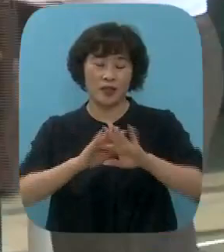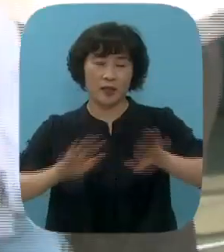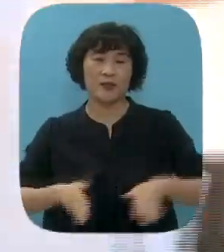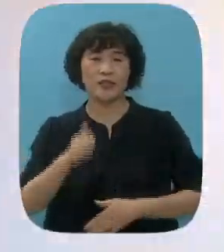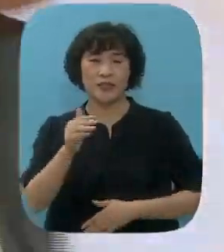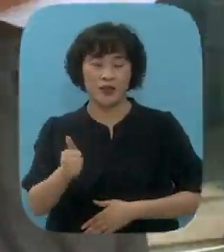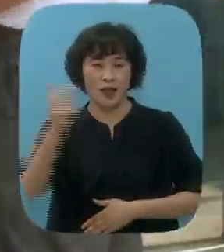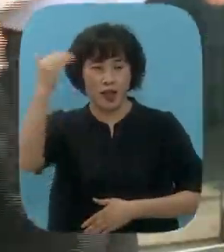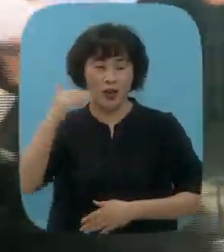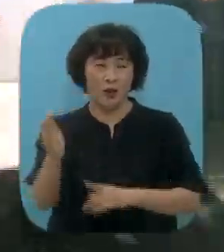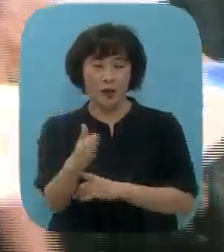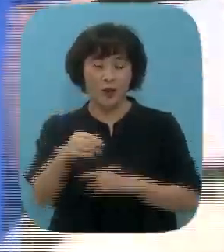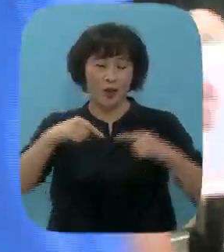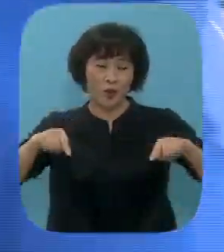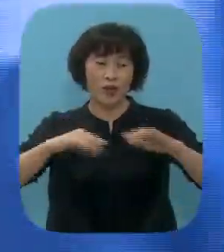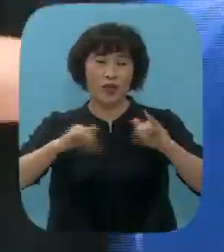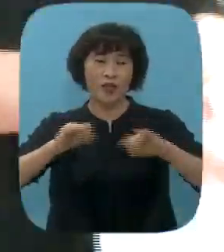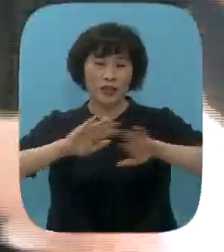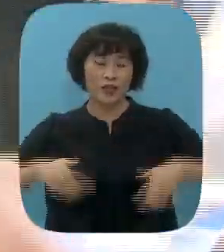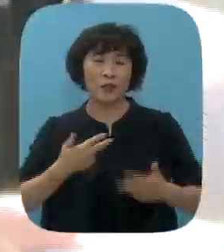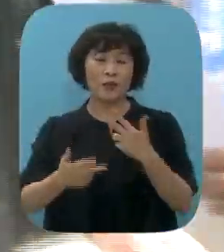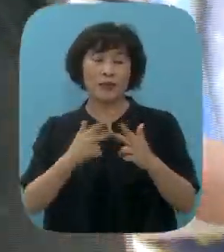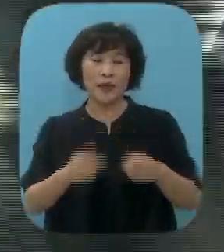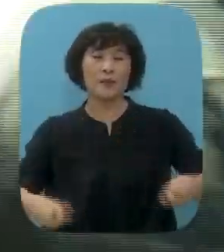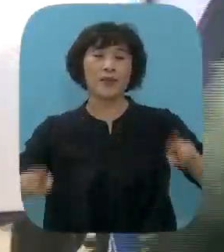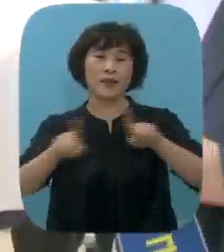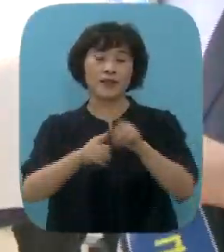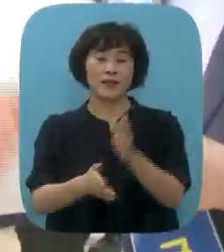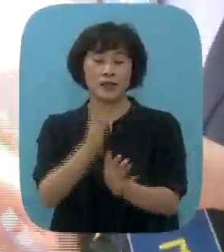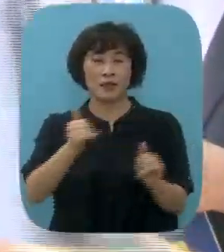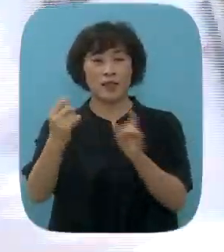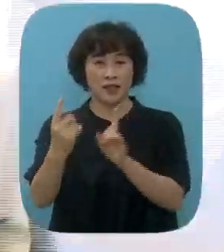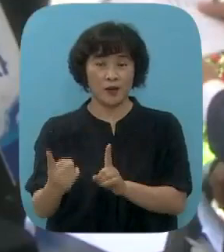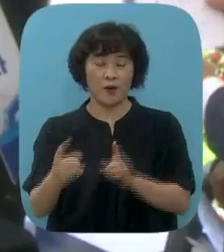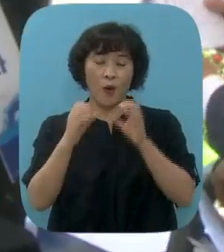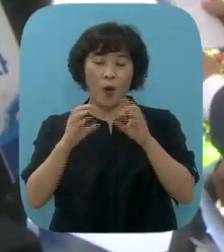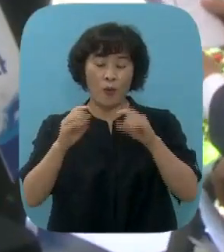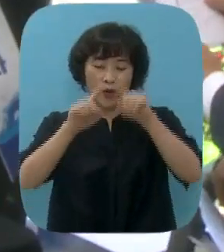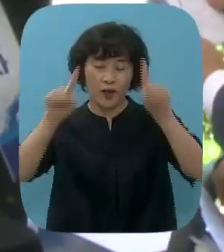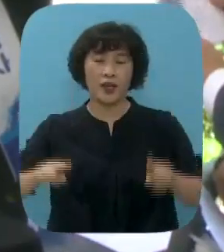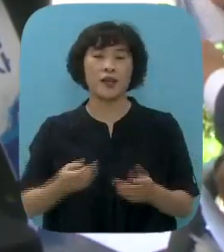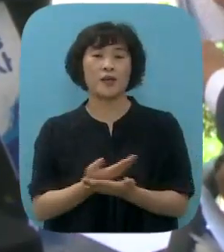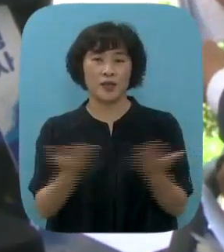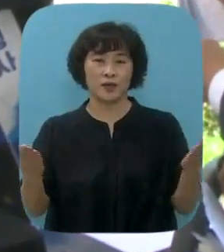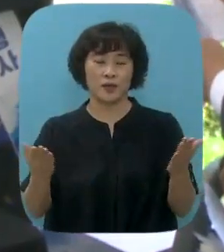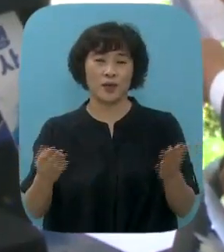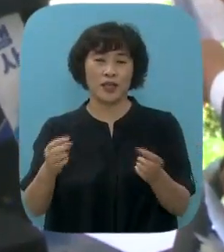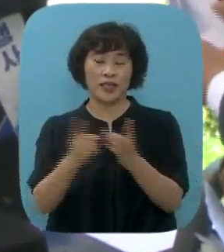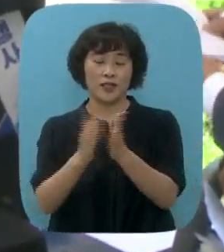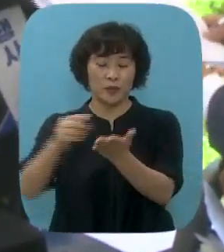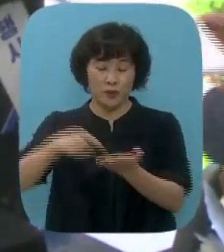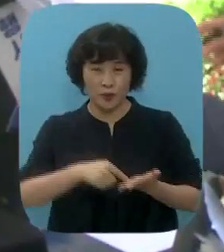전남지사와 한국수산업경영인 전남연합회 등이 참석해 시민을 대상으로 홍보 전단을 나눠주며 현장 주문을